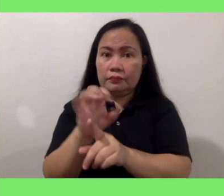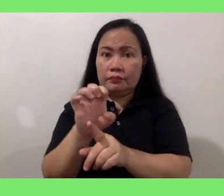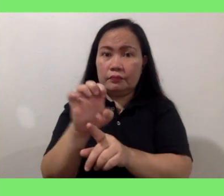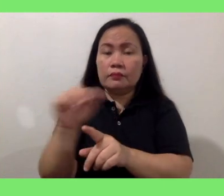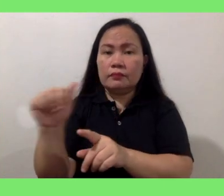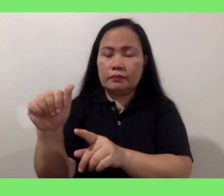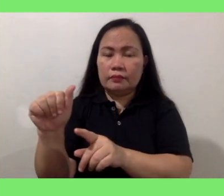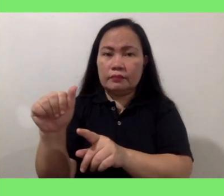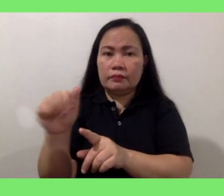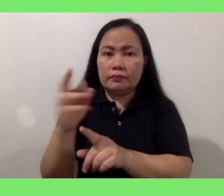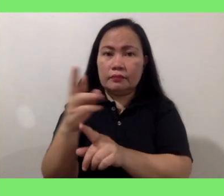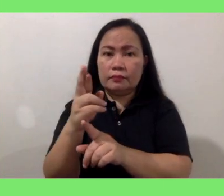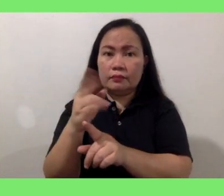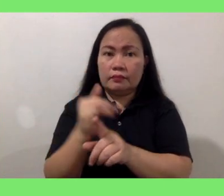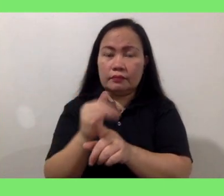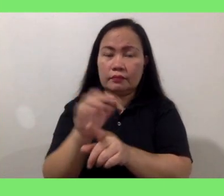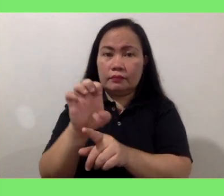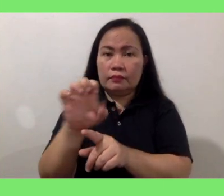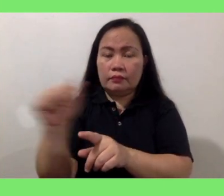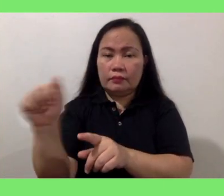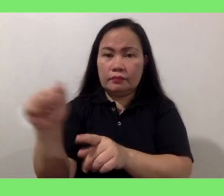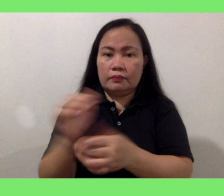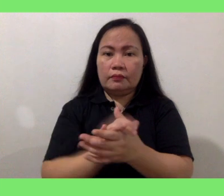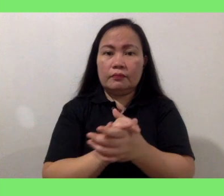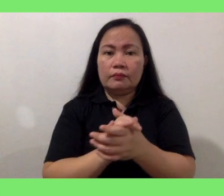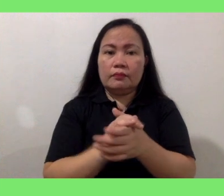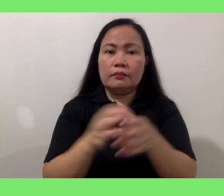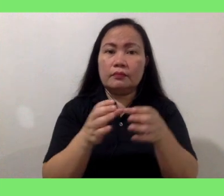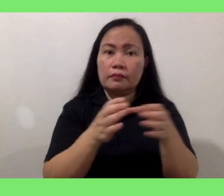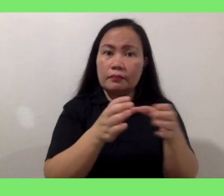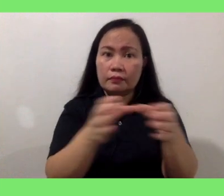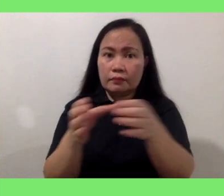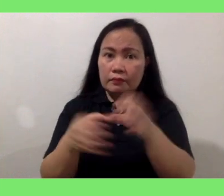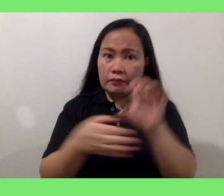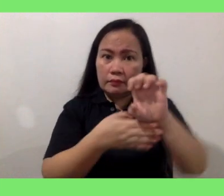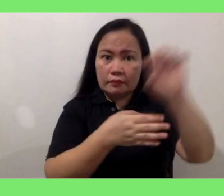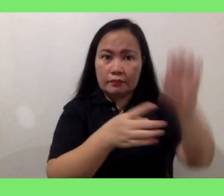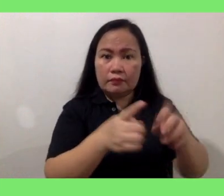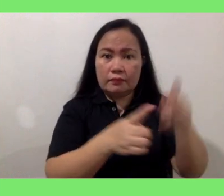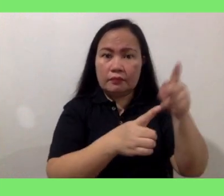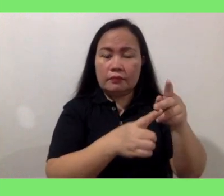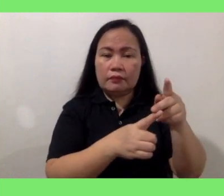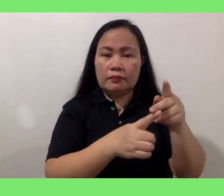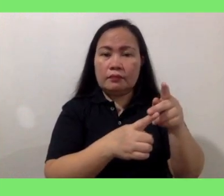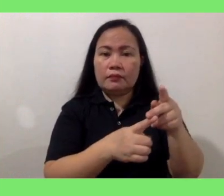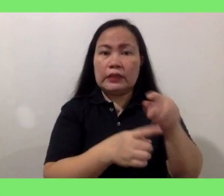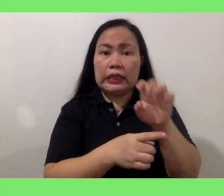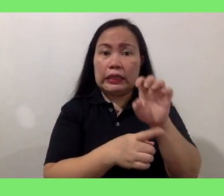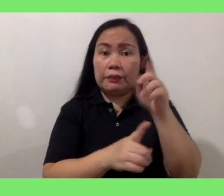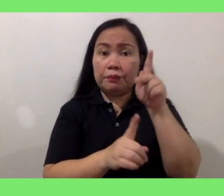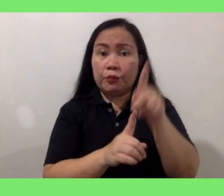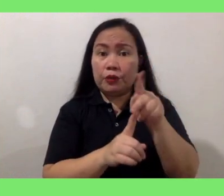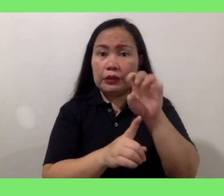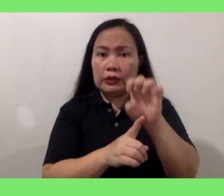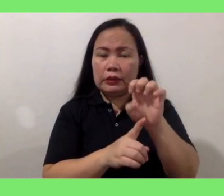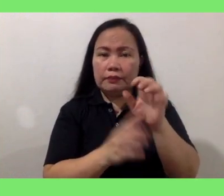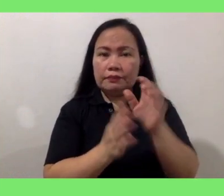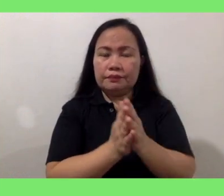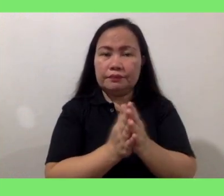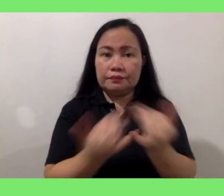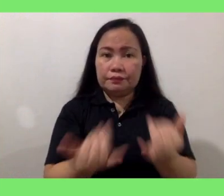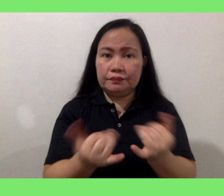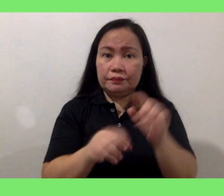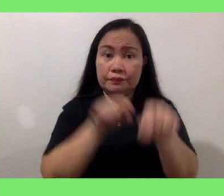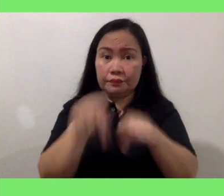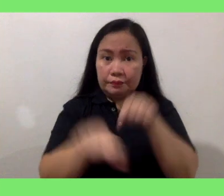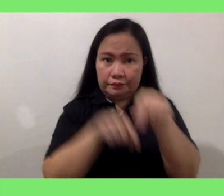and ray EA. So, ray ED and ray EA. So, ang common endpoint po nila is point